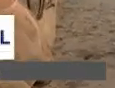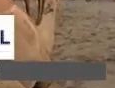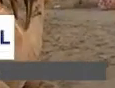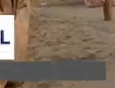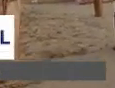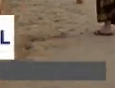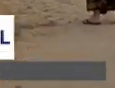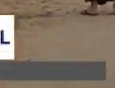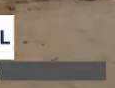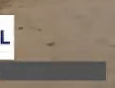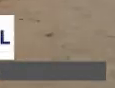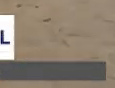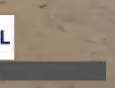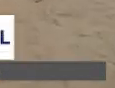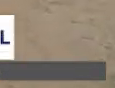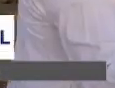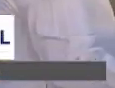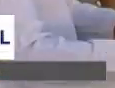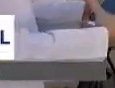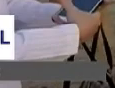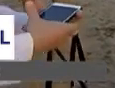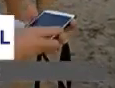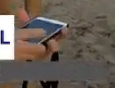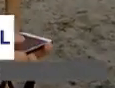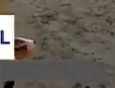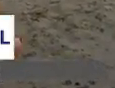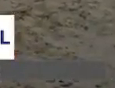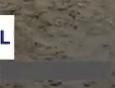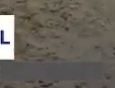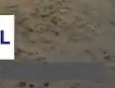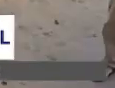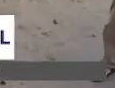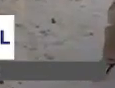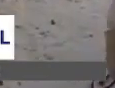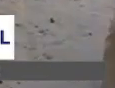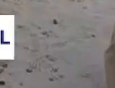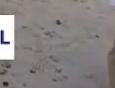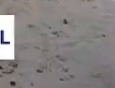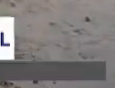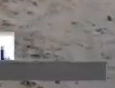terjejas Movi larangan lawat ladang unta